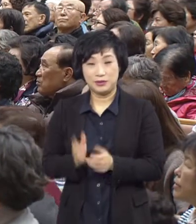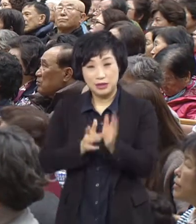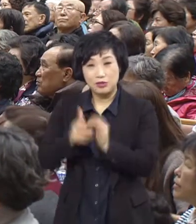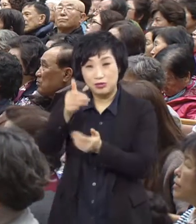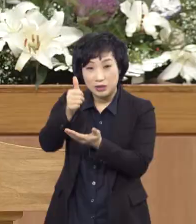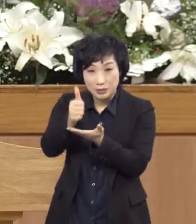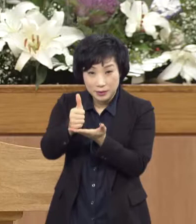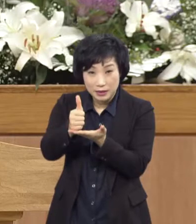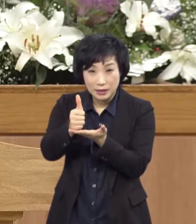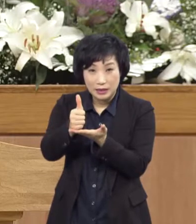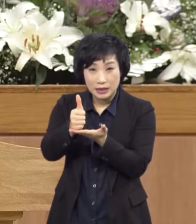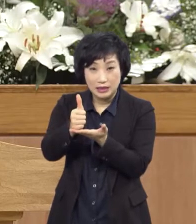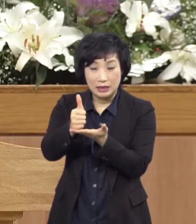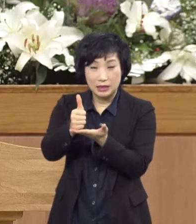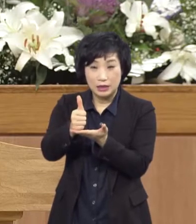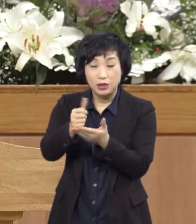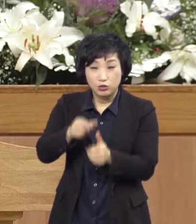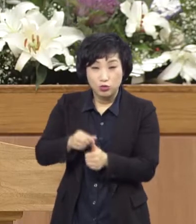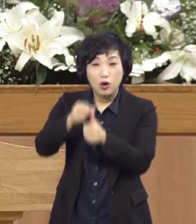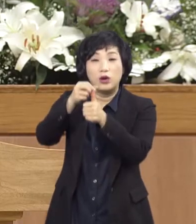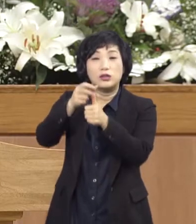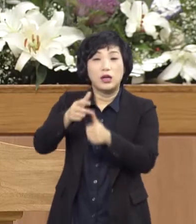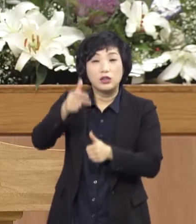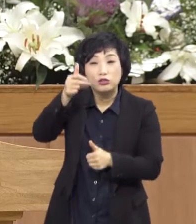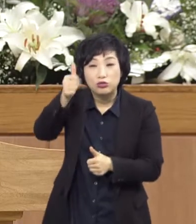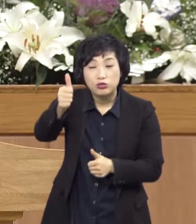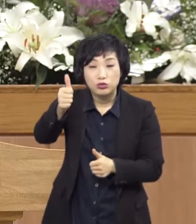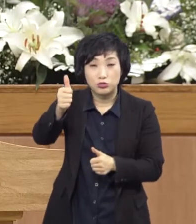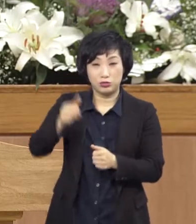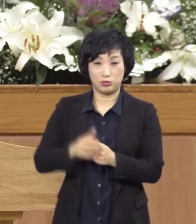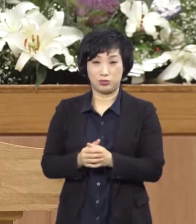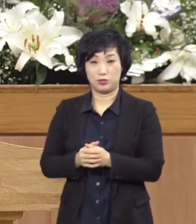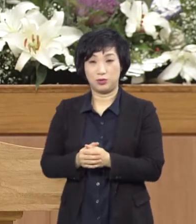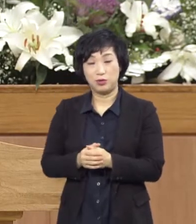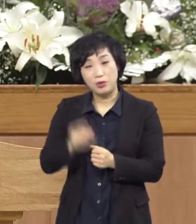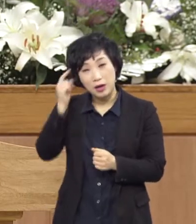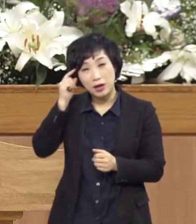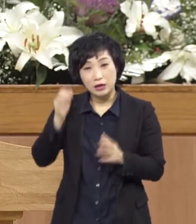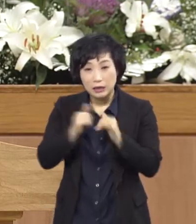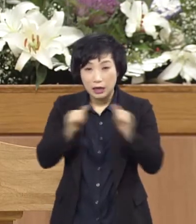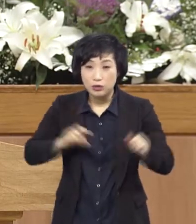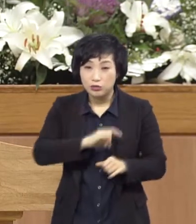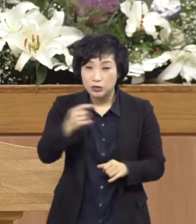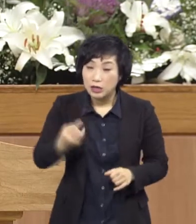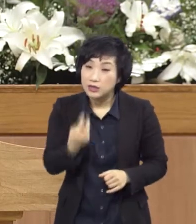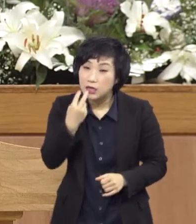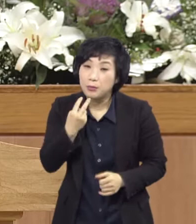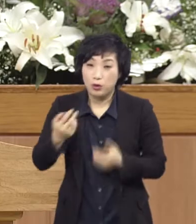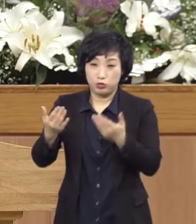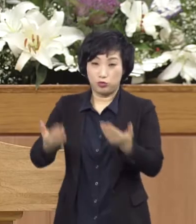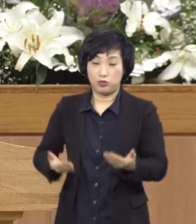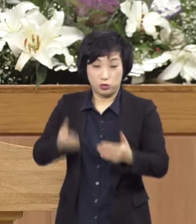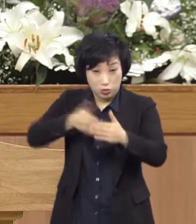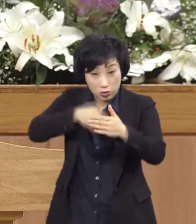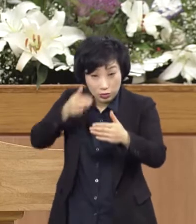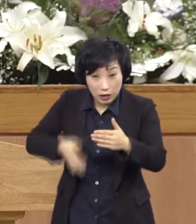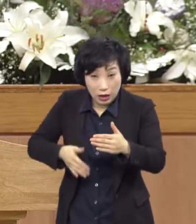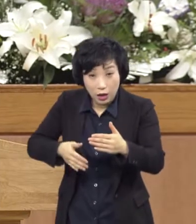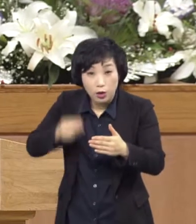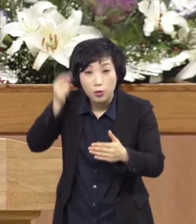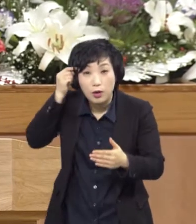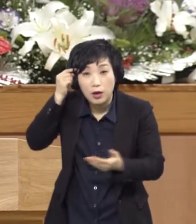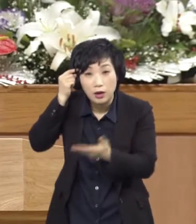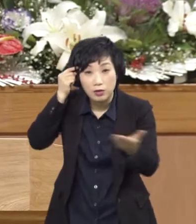예수께서 구원의 우리 구도자 수단으로 우리에게 생명을 절대화한 것은 왜